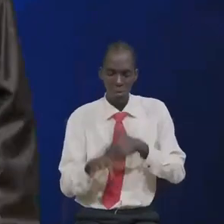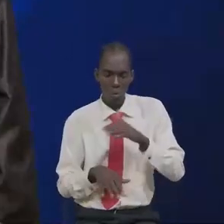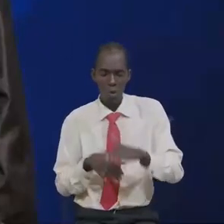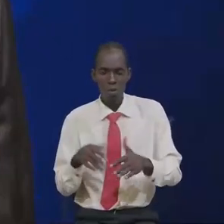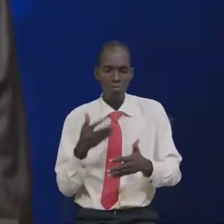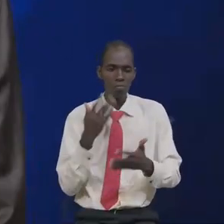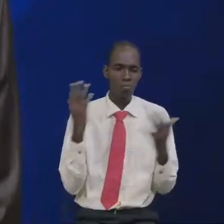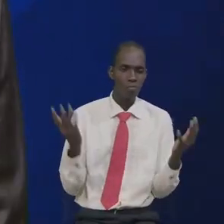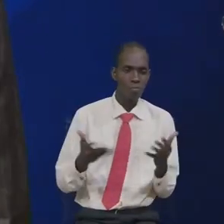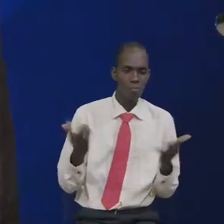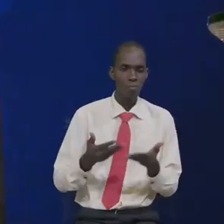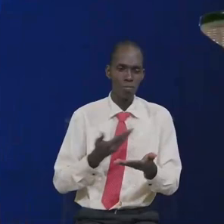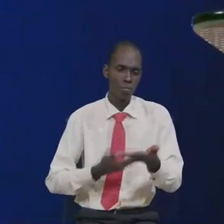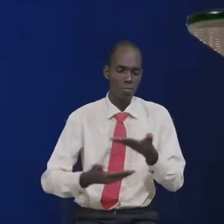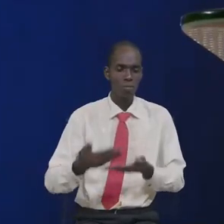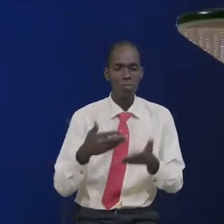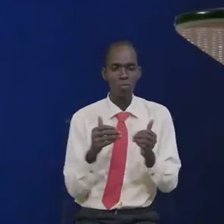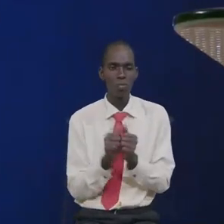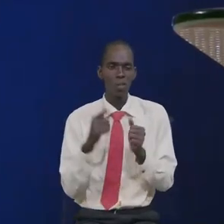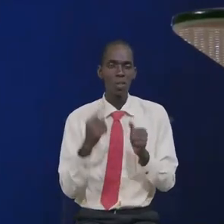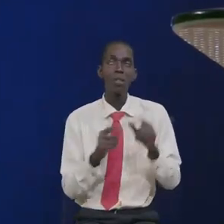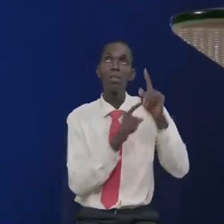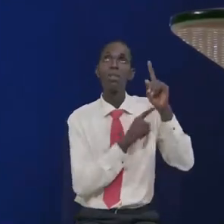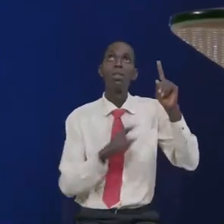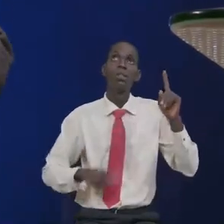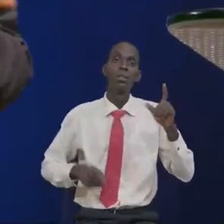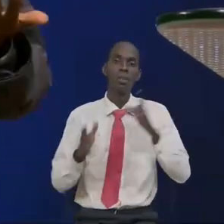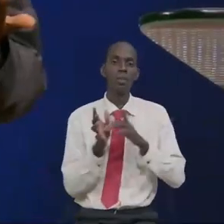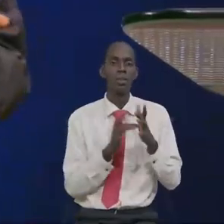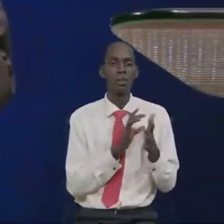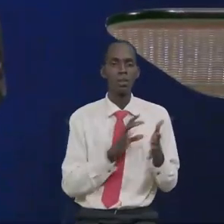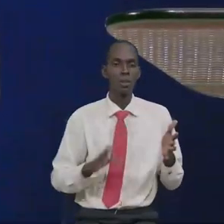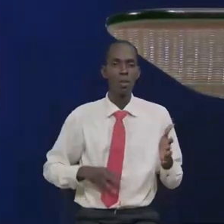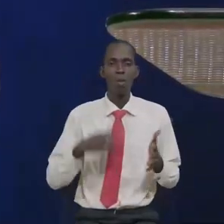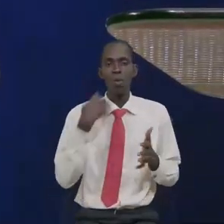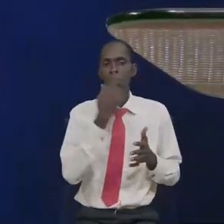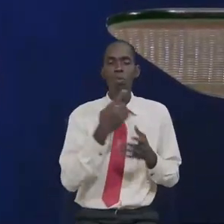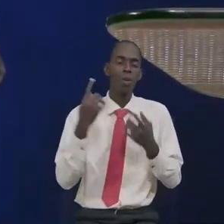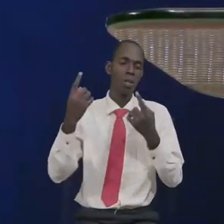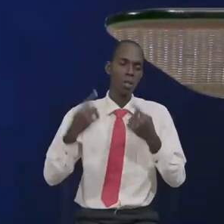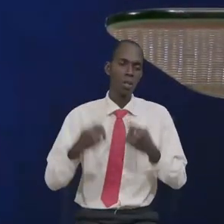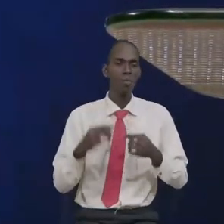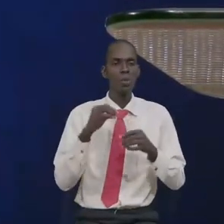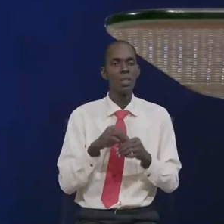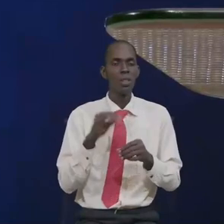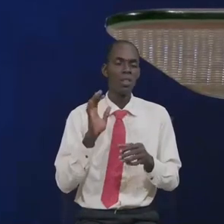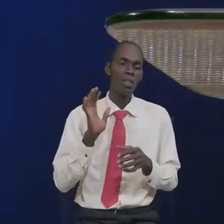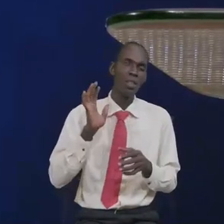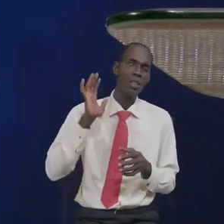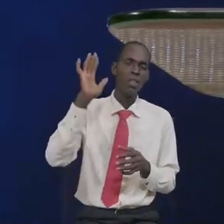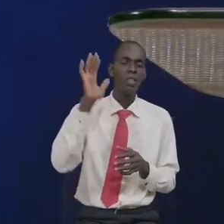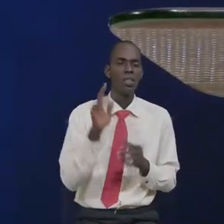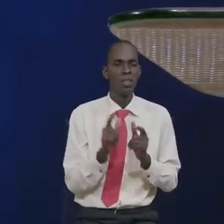et communier avec le Seigneur Jésus-Christ, qui est venu dans sa forme